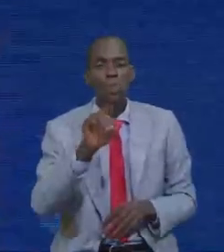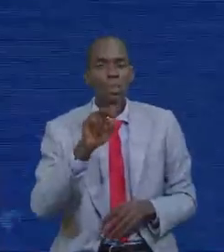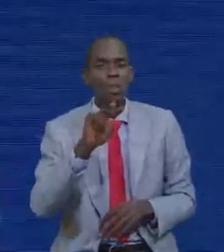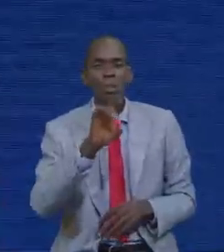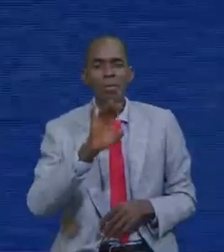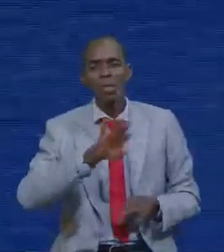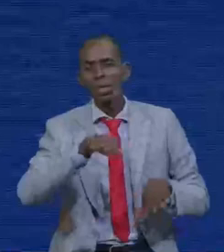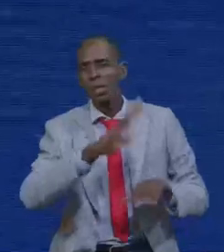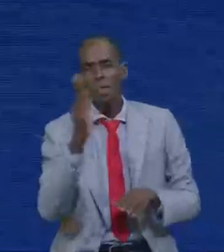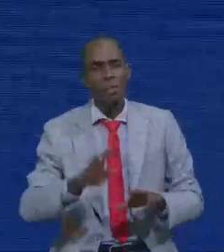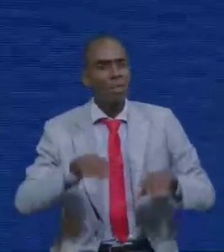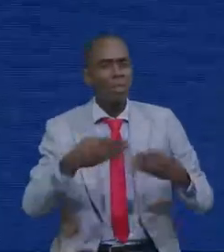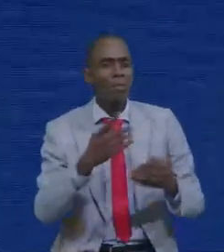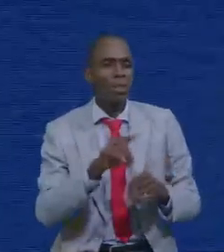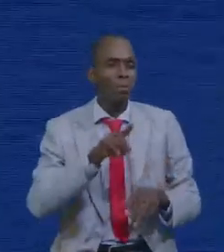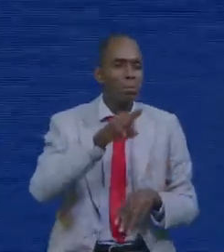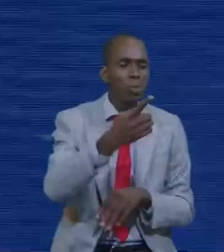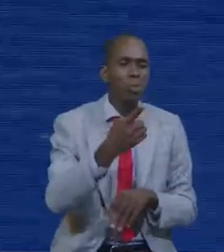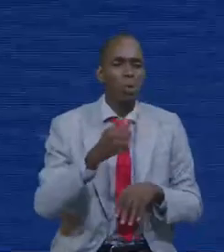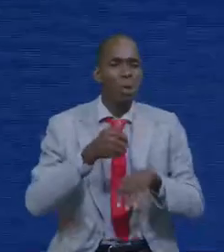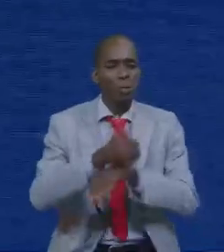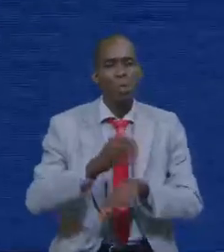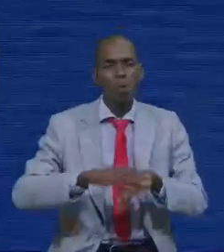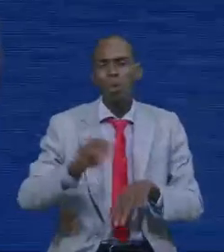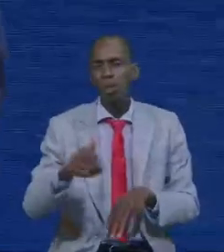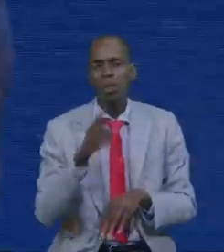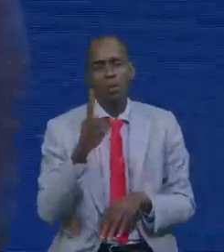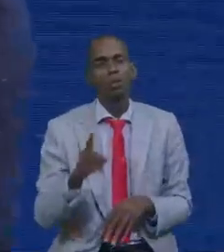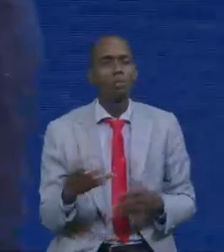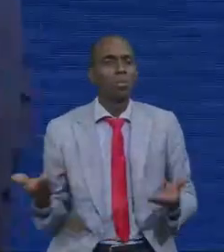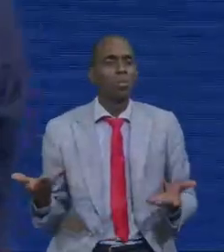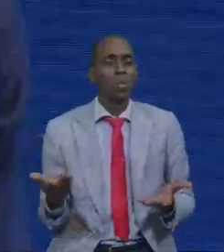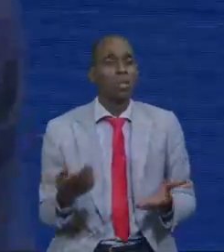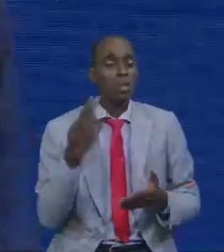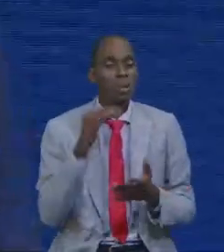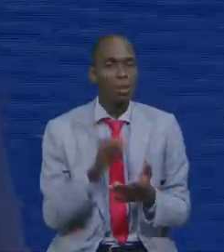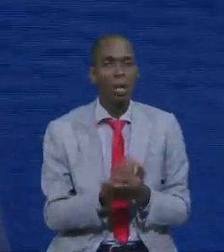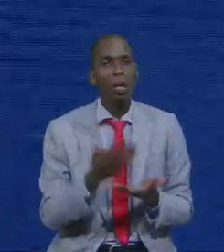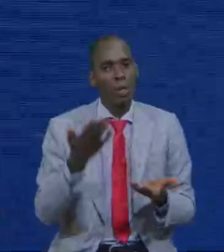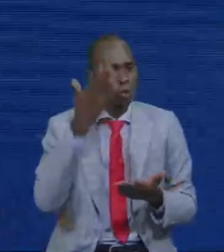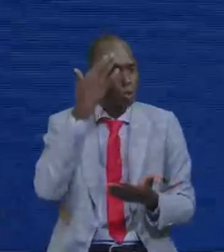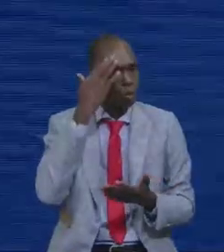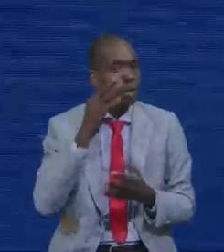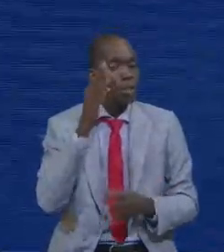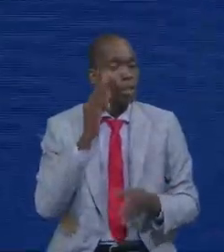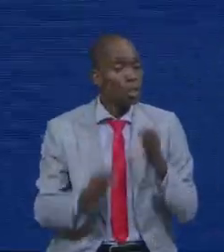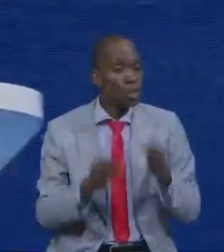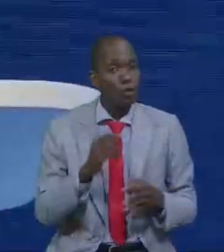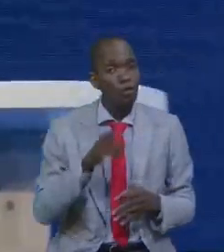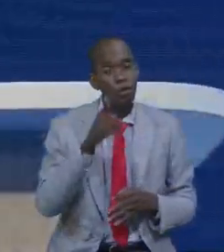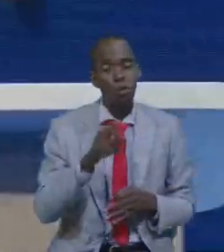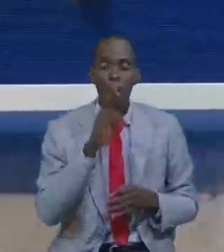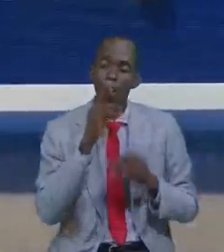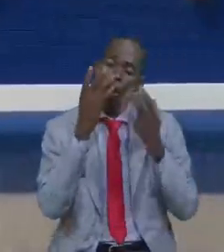j'endure. Quand quelqu'un est déprimé, il doit boire. Quand quelqu'un est triste et attristé, il